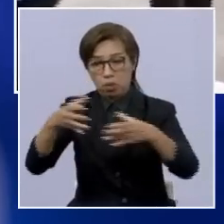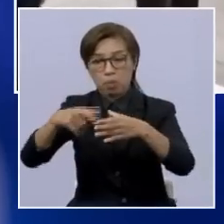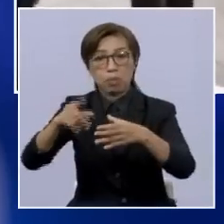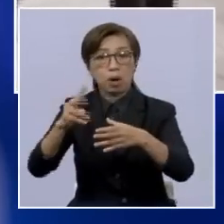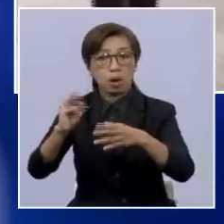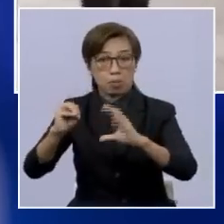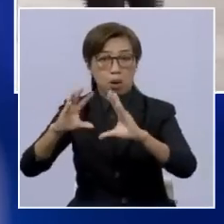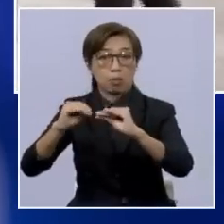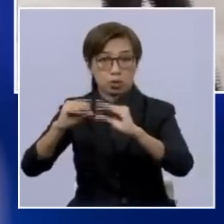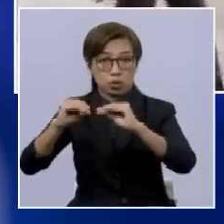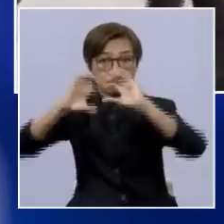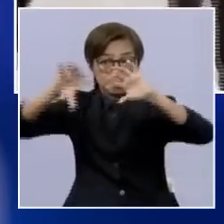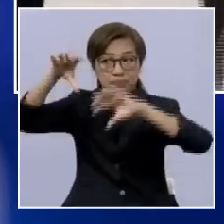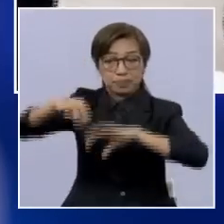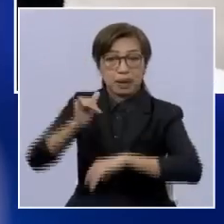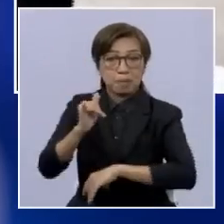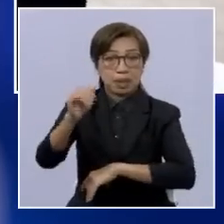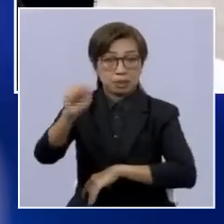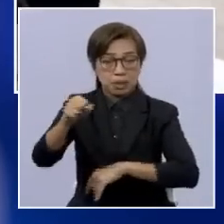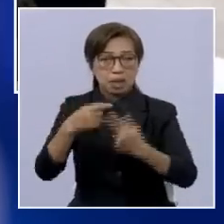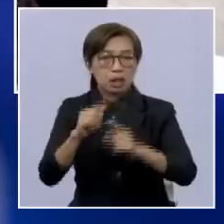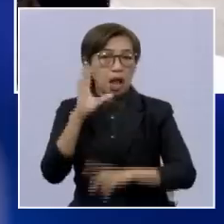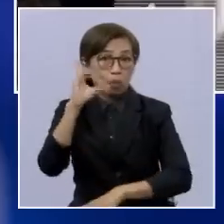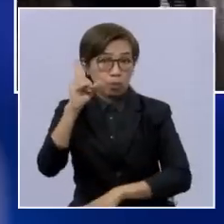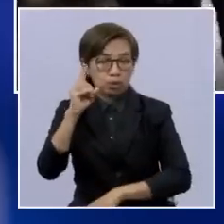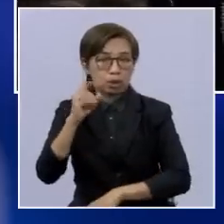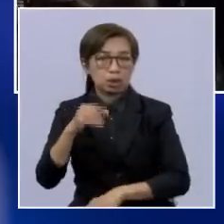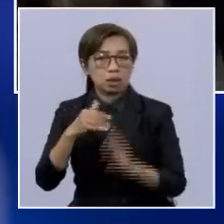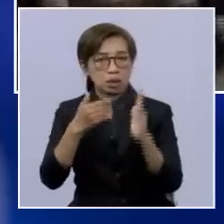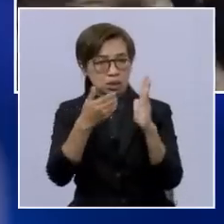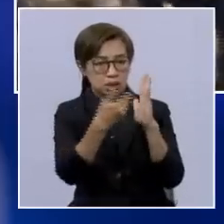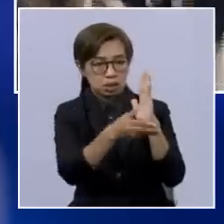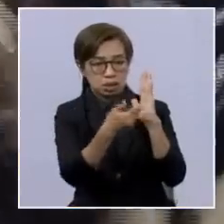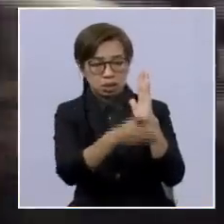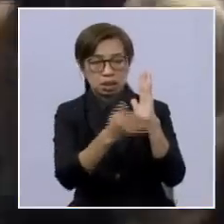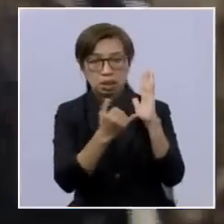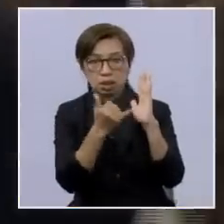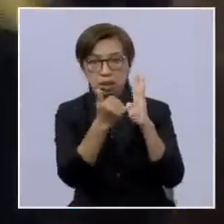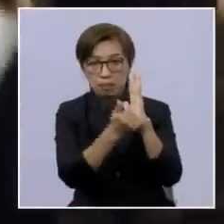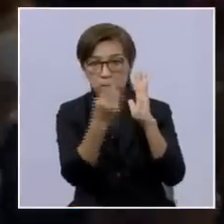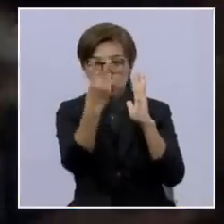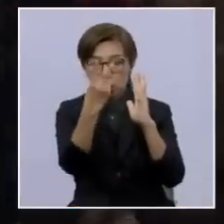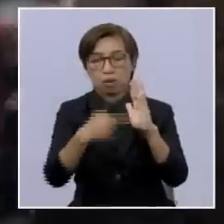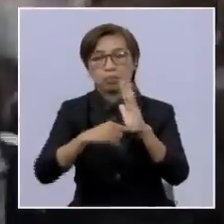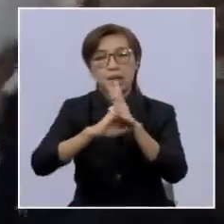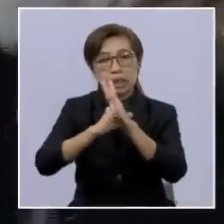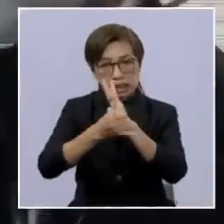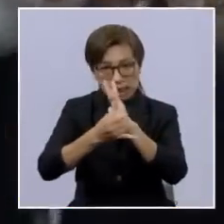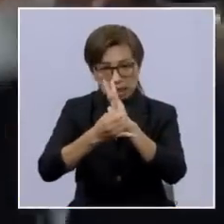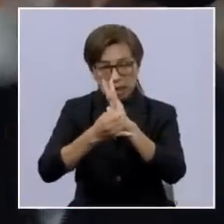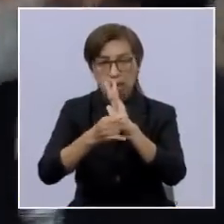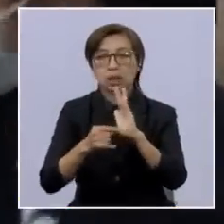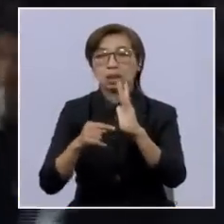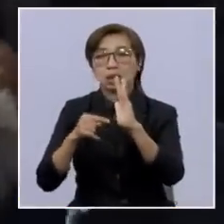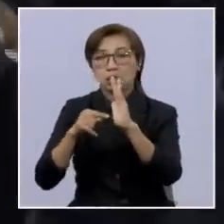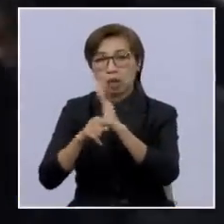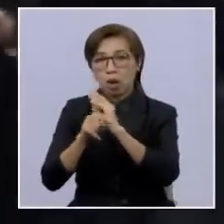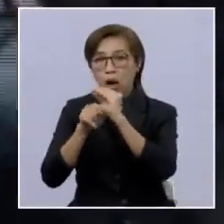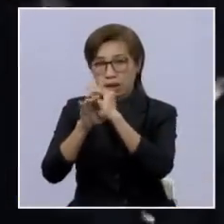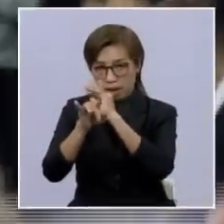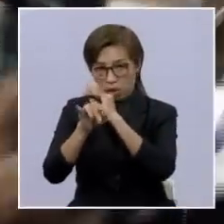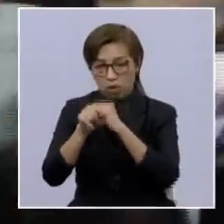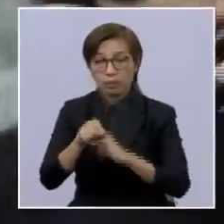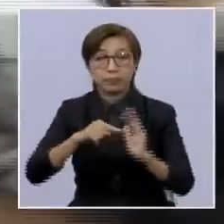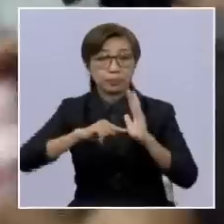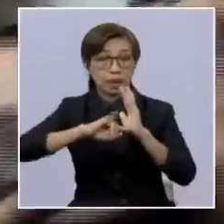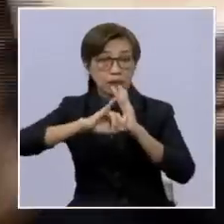ทำเนียบพรุ่งนี้ครับก็จะลงพื้นที่ต่อ2จังหวัดภาคตะวันออกจะไปที่จังหวัดจันทบุรีแล้วก็จะไปที่จังหวัดระยองอย่างจัน